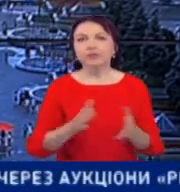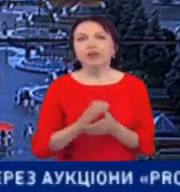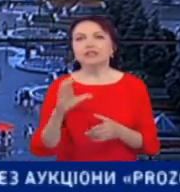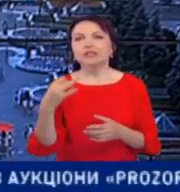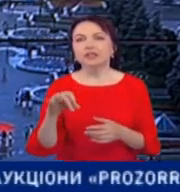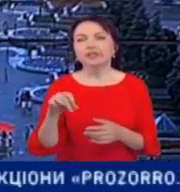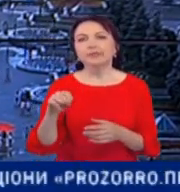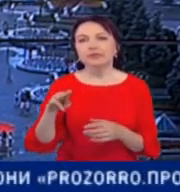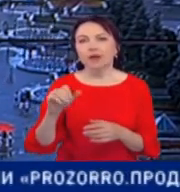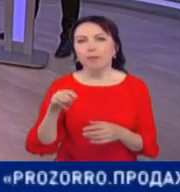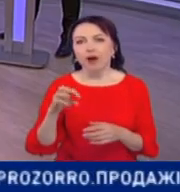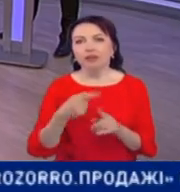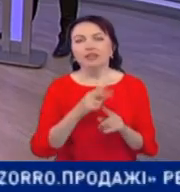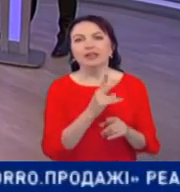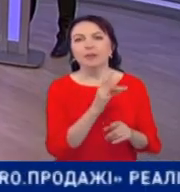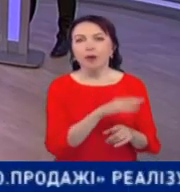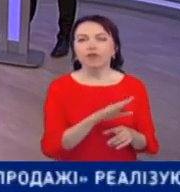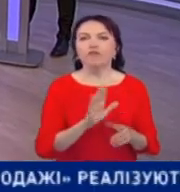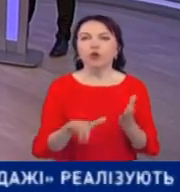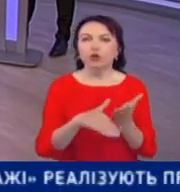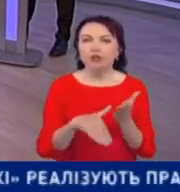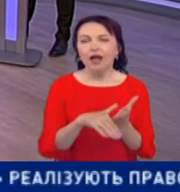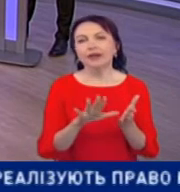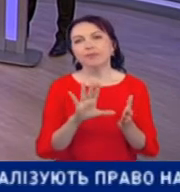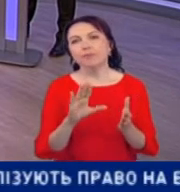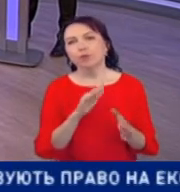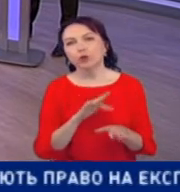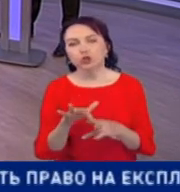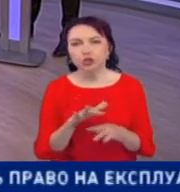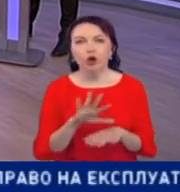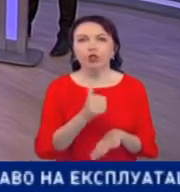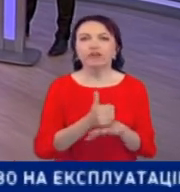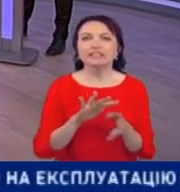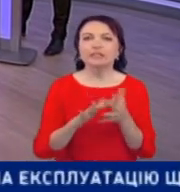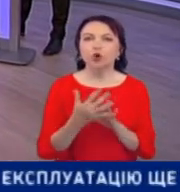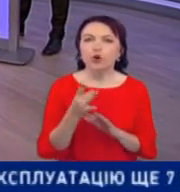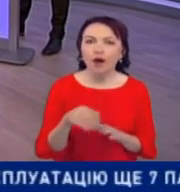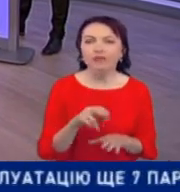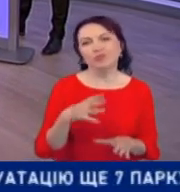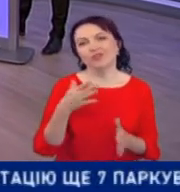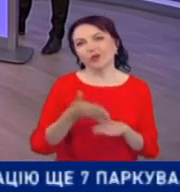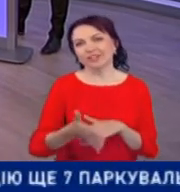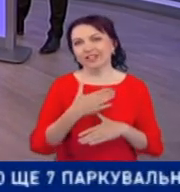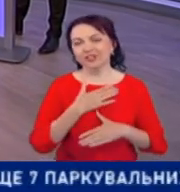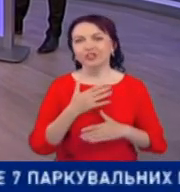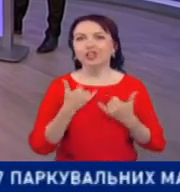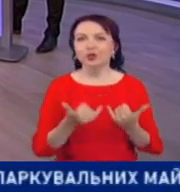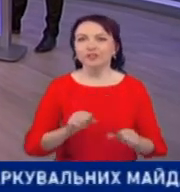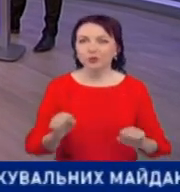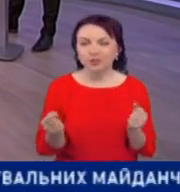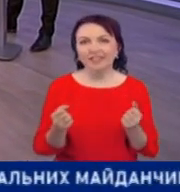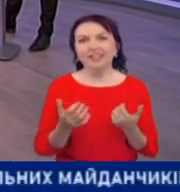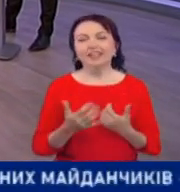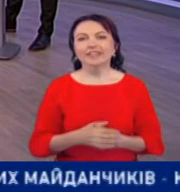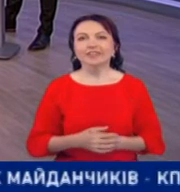осередку Національного корпусу, Андрій Кріпак, волонтер, громадський і політичний діяч, голова сільської ради, були нашими гостями. Шановні друзі, зараз буквально у